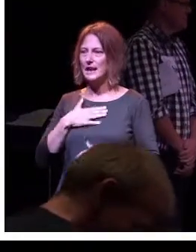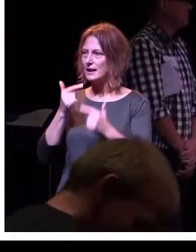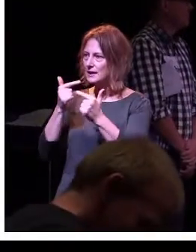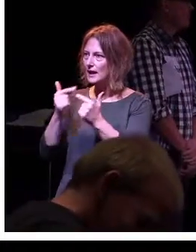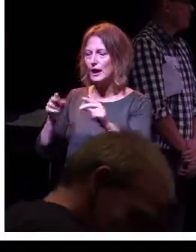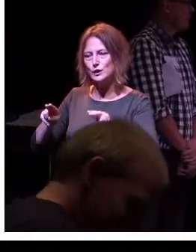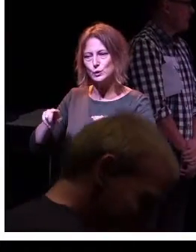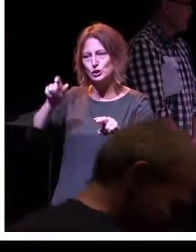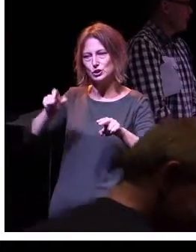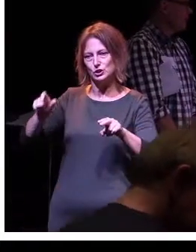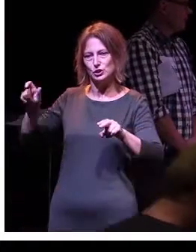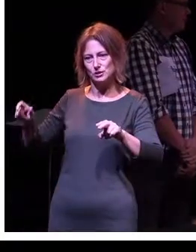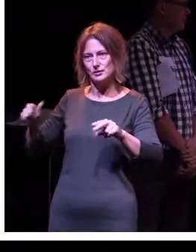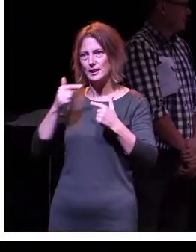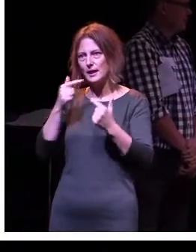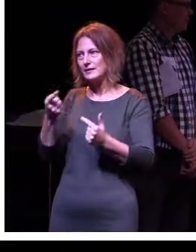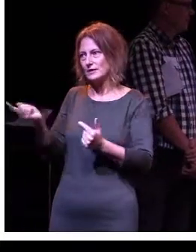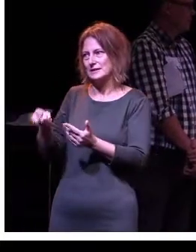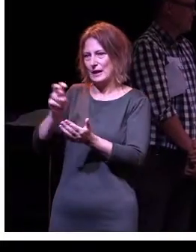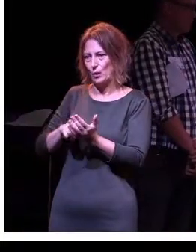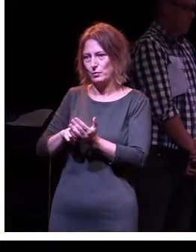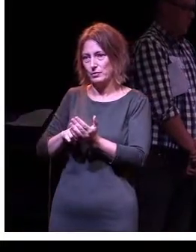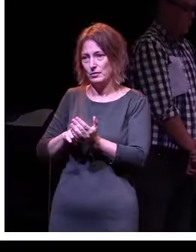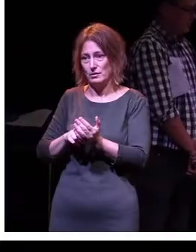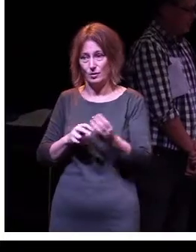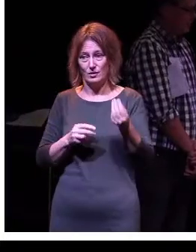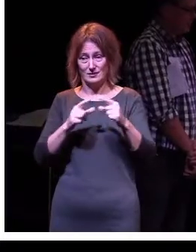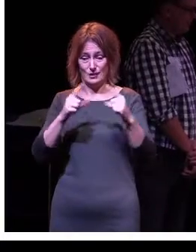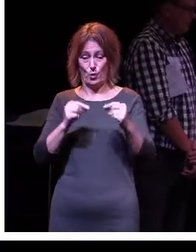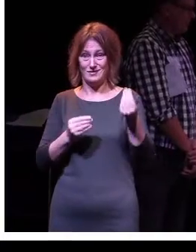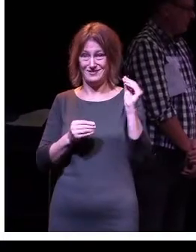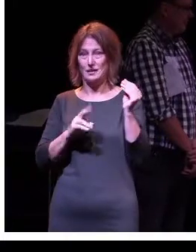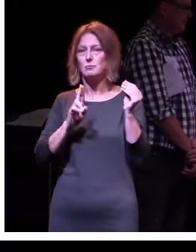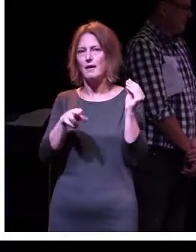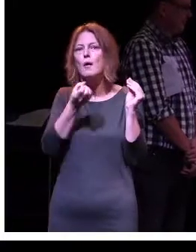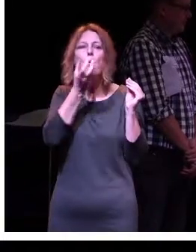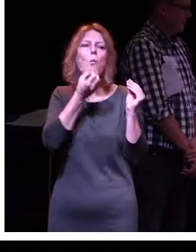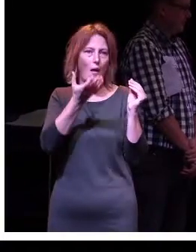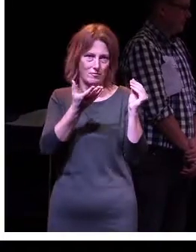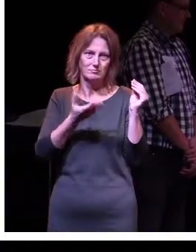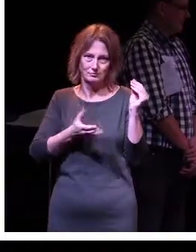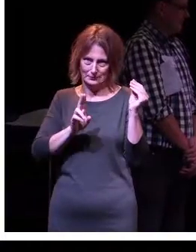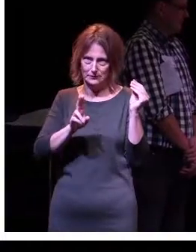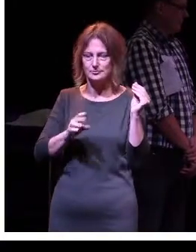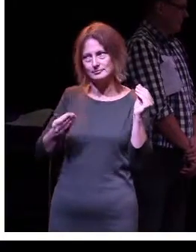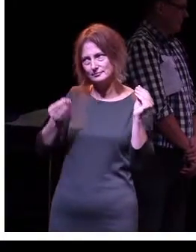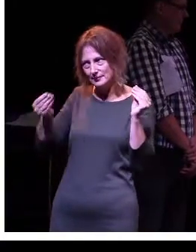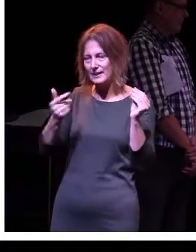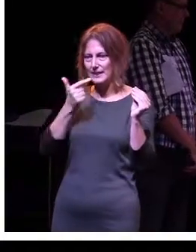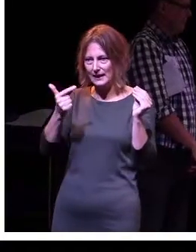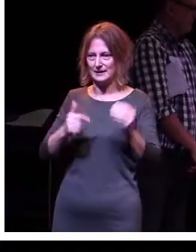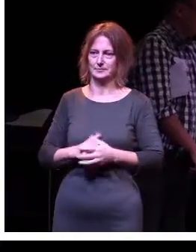upp. Här kommer, det här är faktiskt en blomsterbukett som du får. Tack för att du ställde upp. Varsågod.